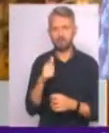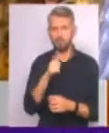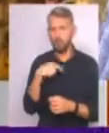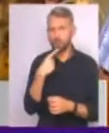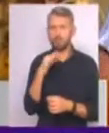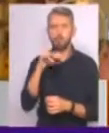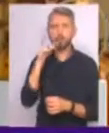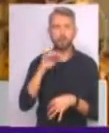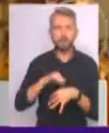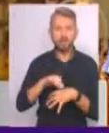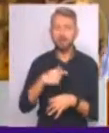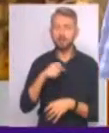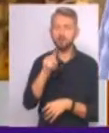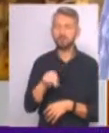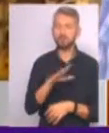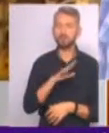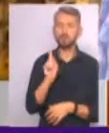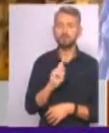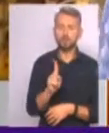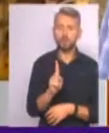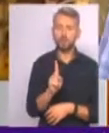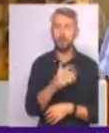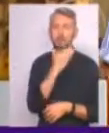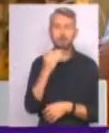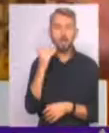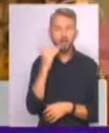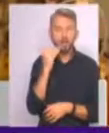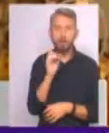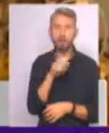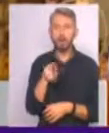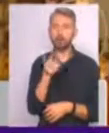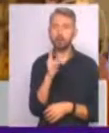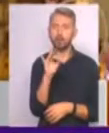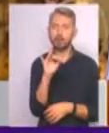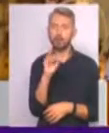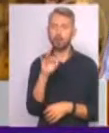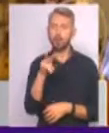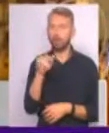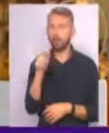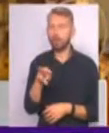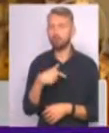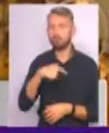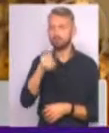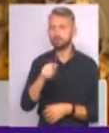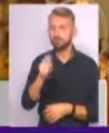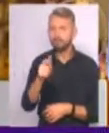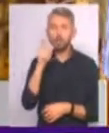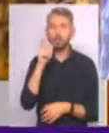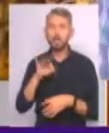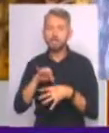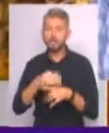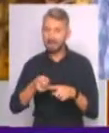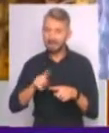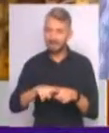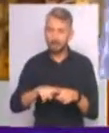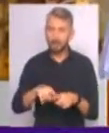цукровий діабет, я йому задавав питання, що багатьом ендокринологам в наших програмах ми задаємо запитання, цукровий діабет – це